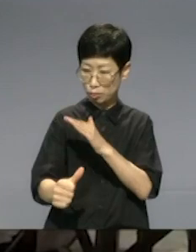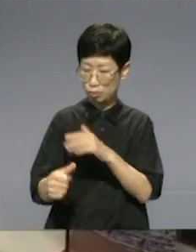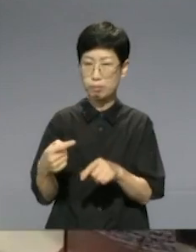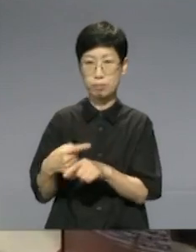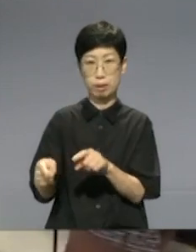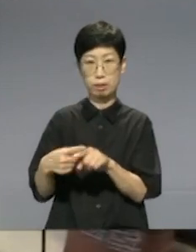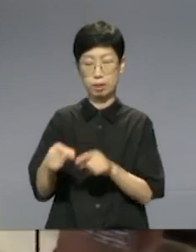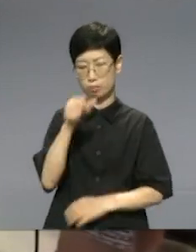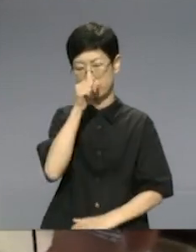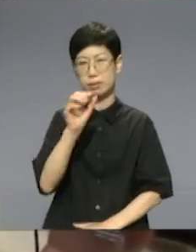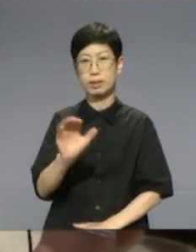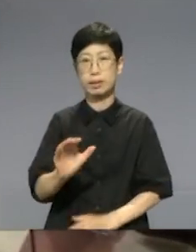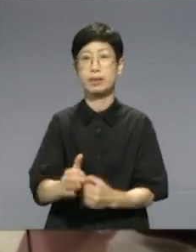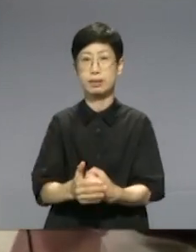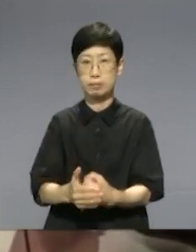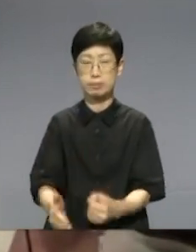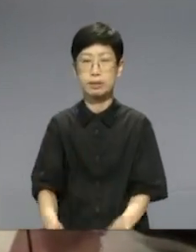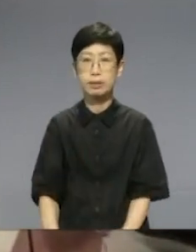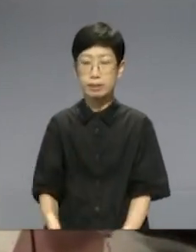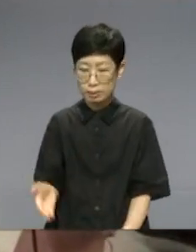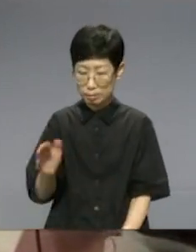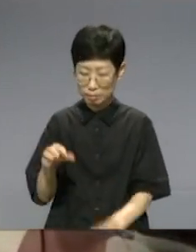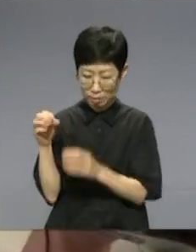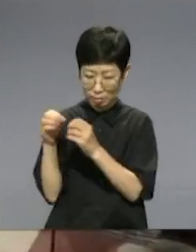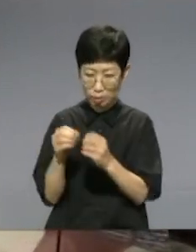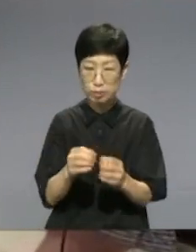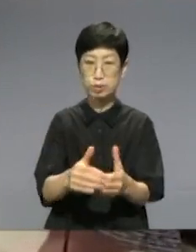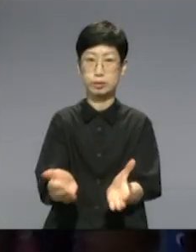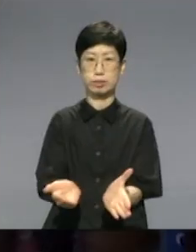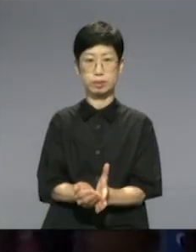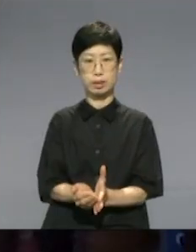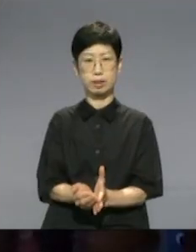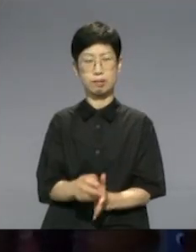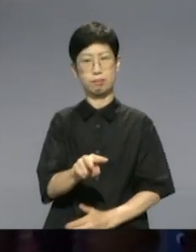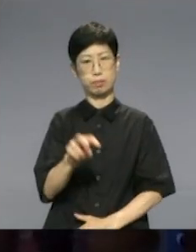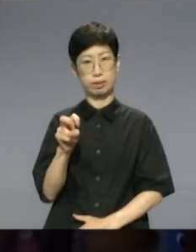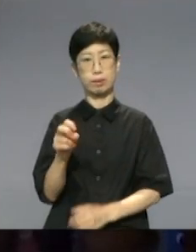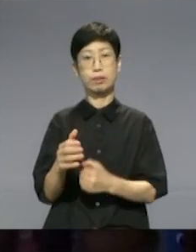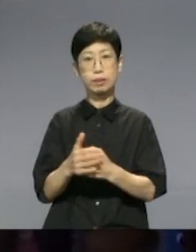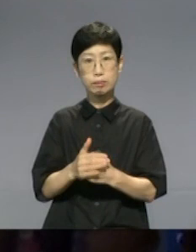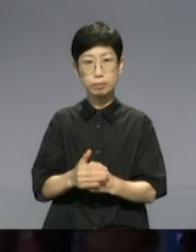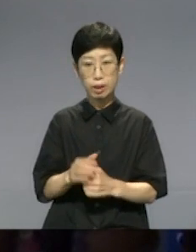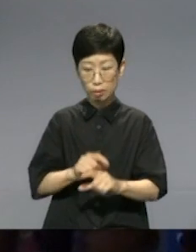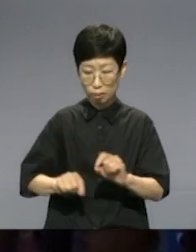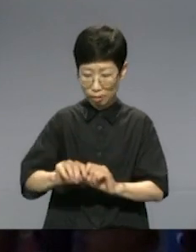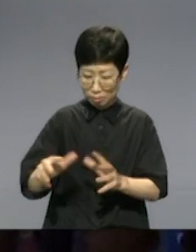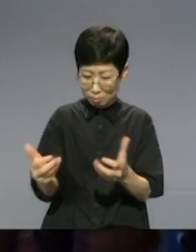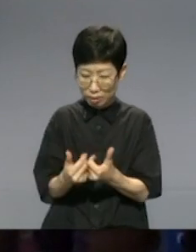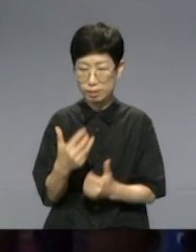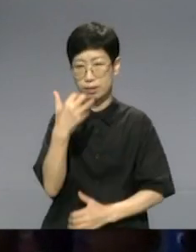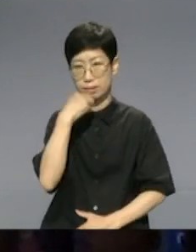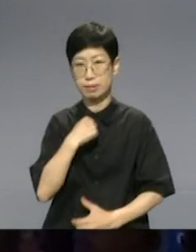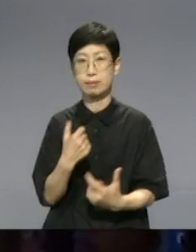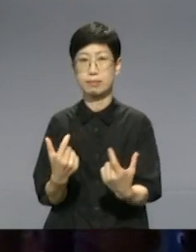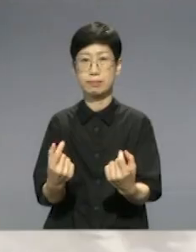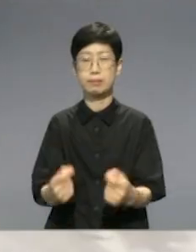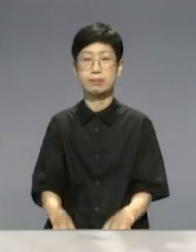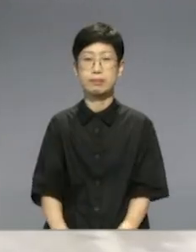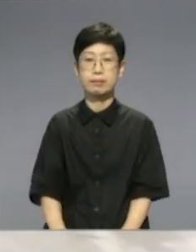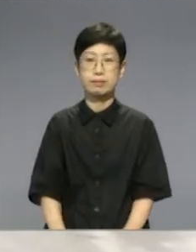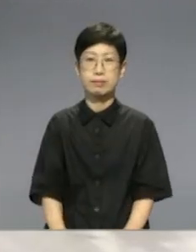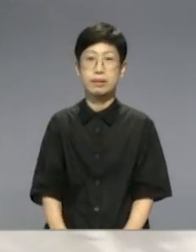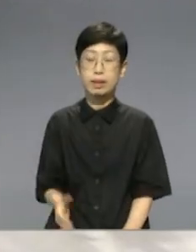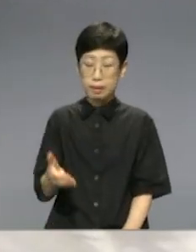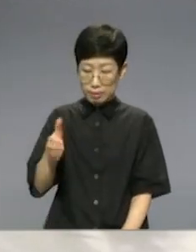그다지 좋지 않습니다. 다만 보수당이 너무 싫다 보니까 반사 이익을 얻고 있는 거죠.